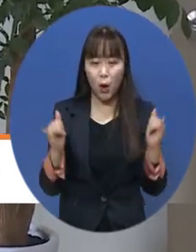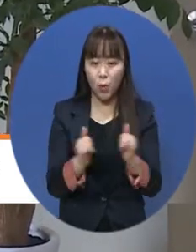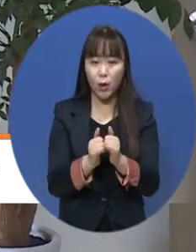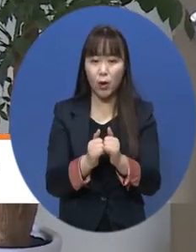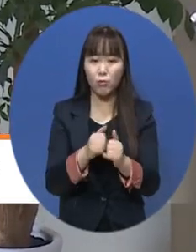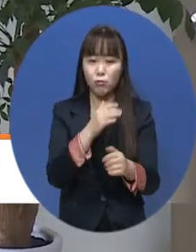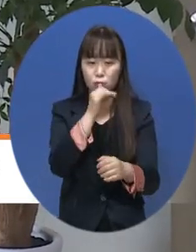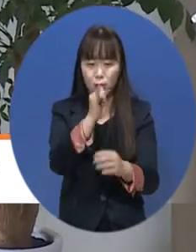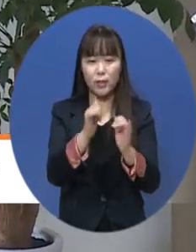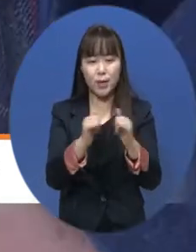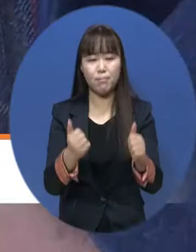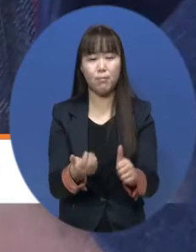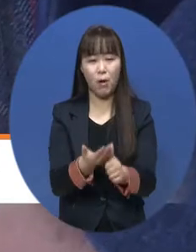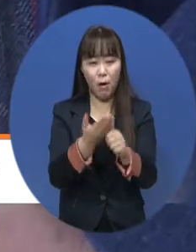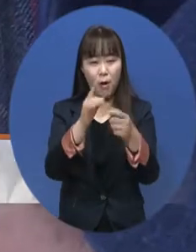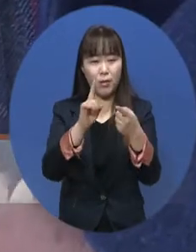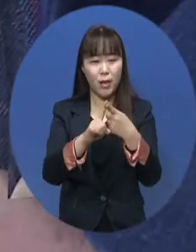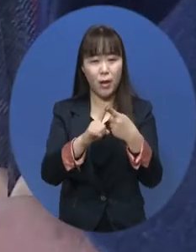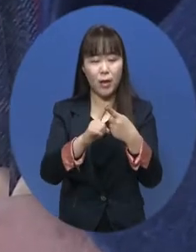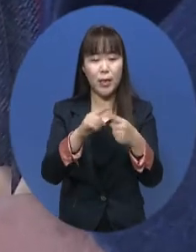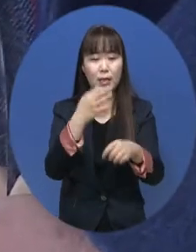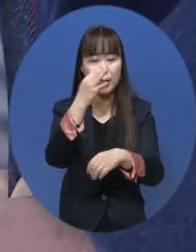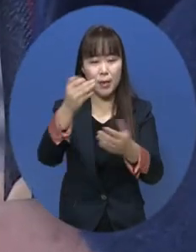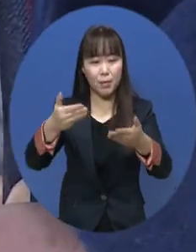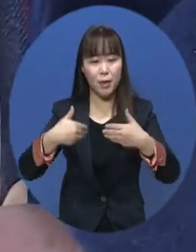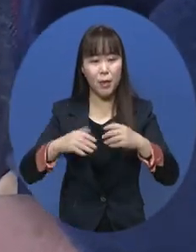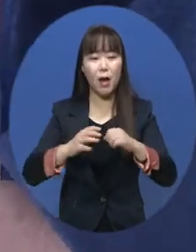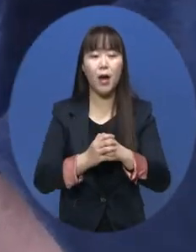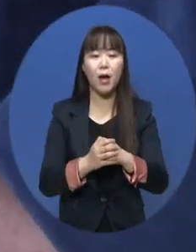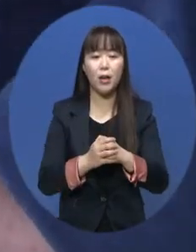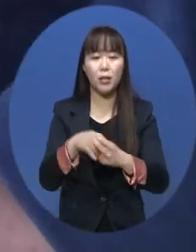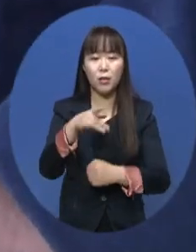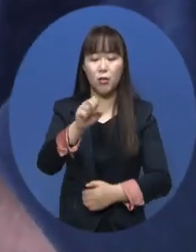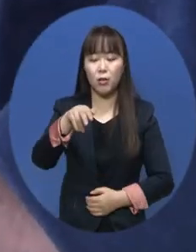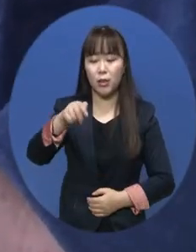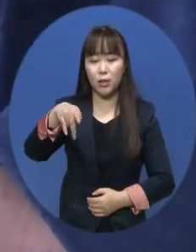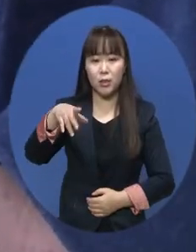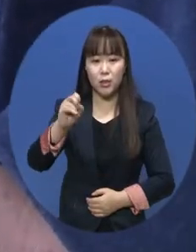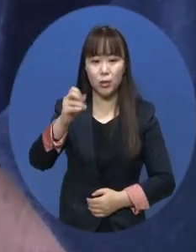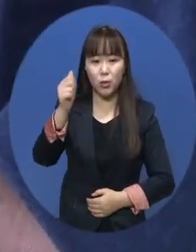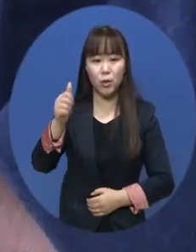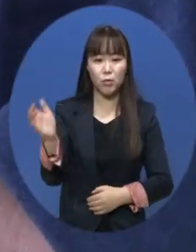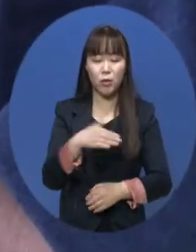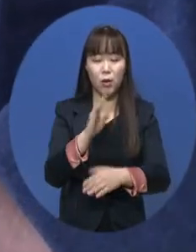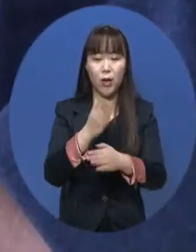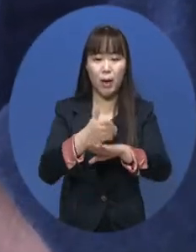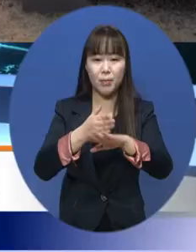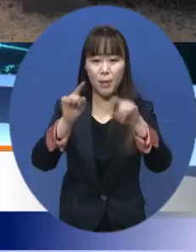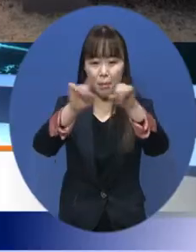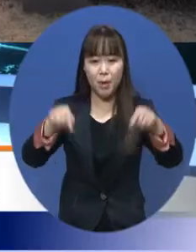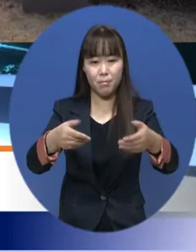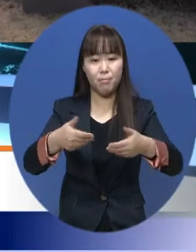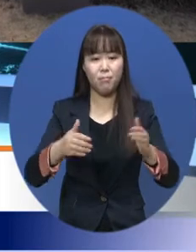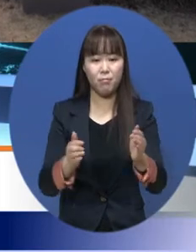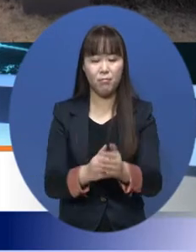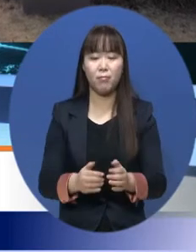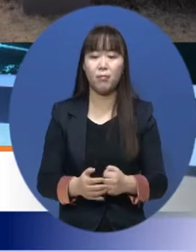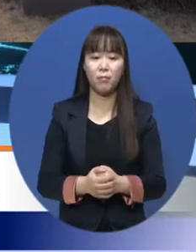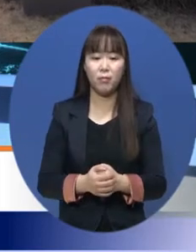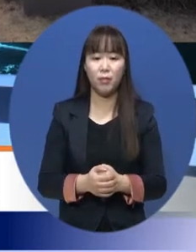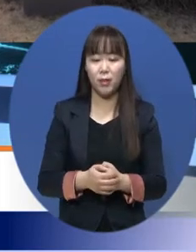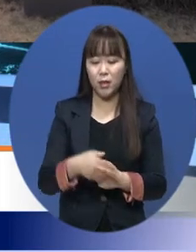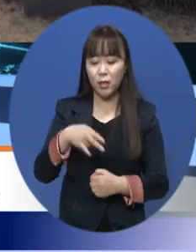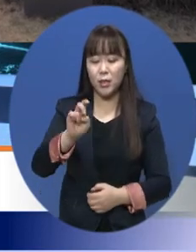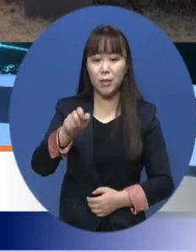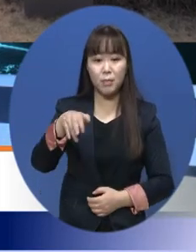공을 인정받아 국립한국복지대학교 성기창 총장으로부터 감사패를 전달받았습니다. 전북